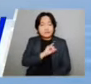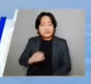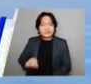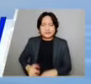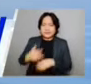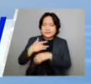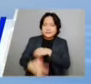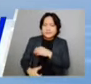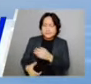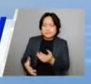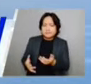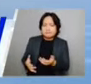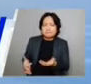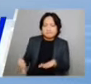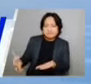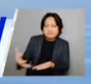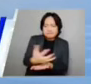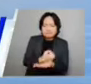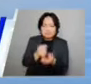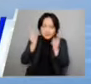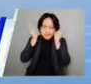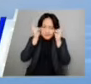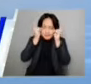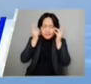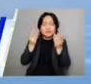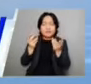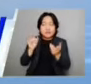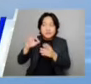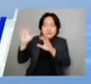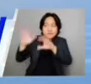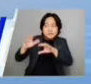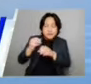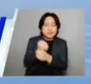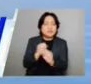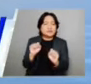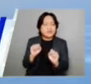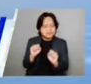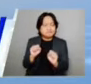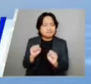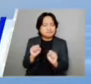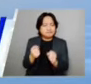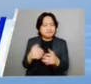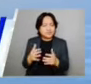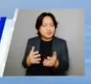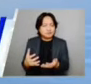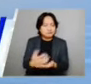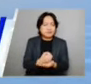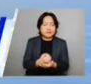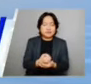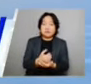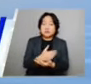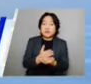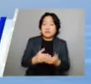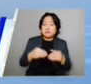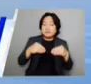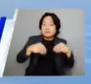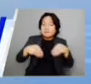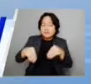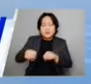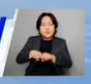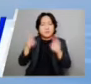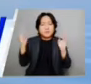nilang gulay para hindi masira pagdating ng bagyo. Bukas pa ang ilang tindahan. Kaya kami nagtitinda kasi para